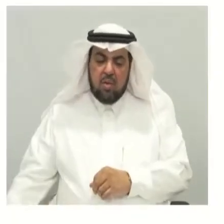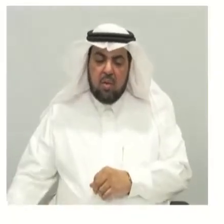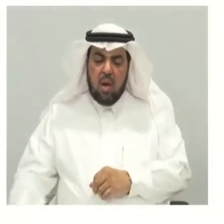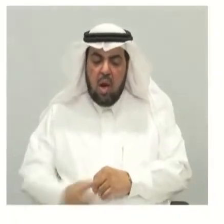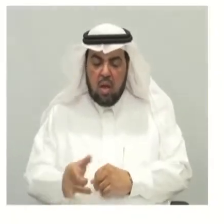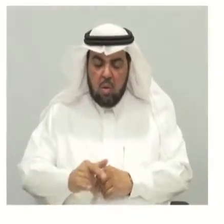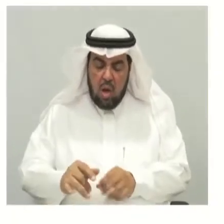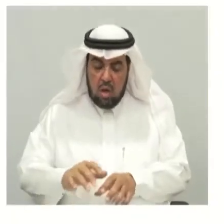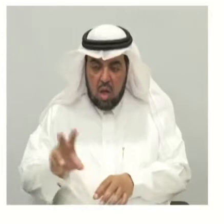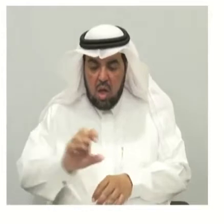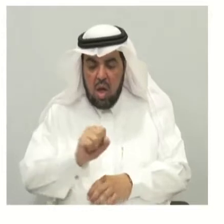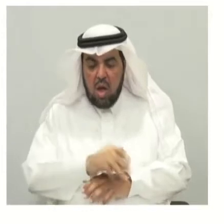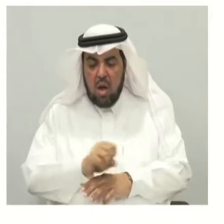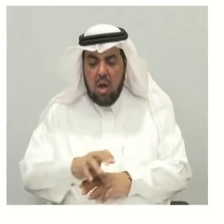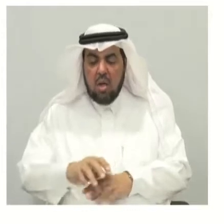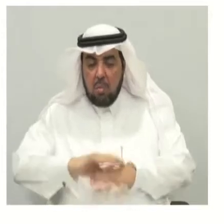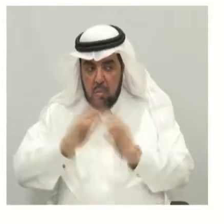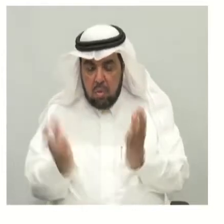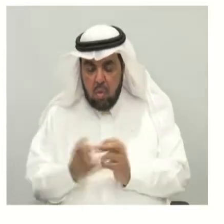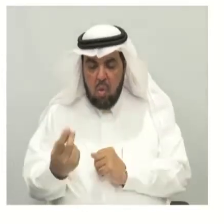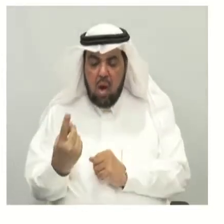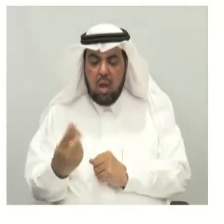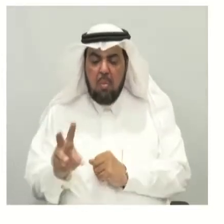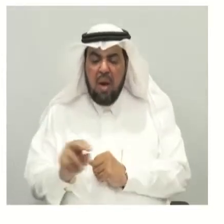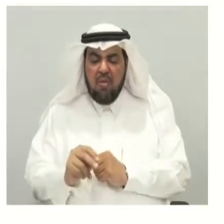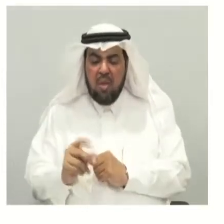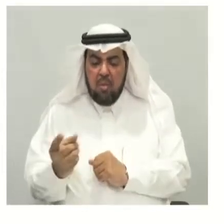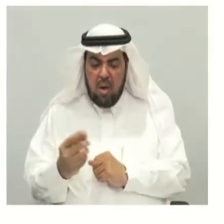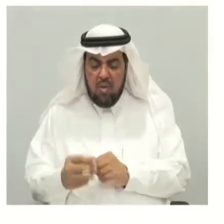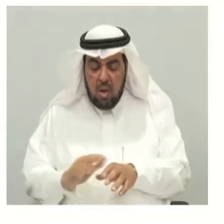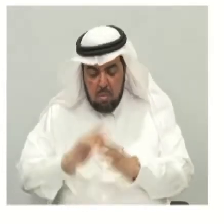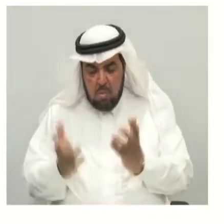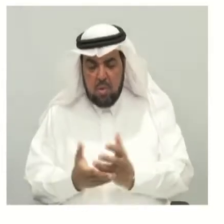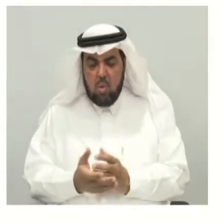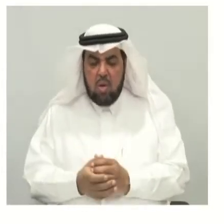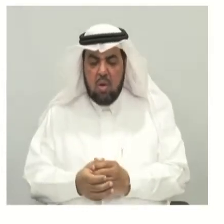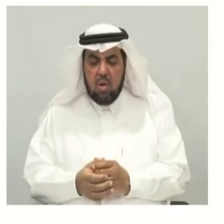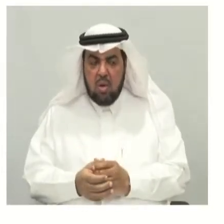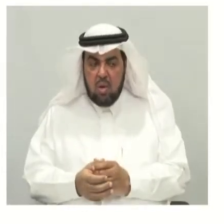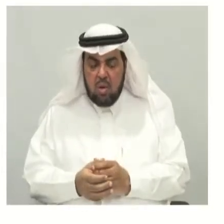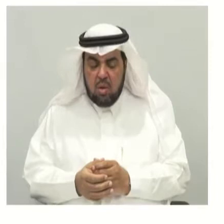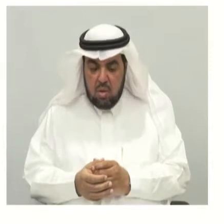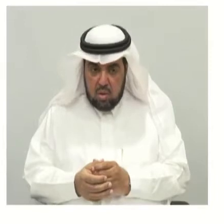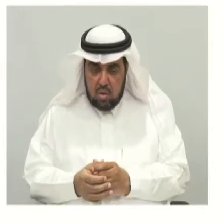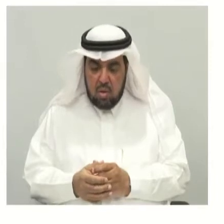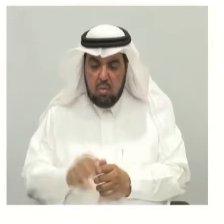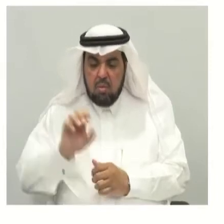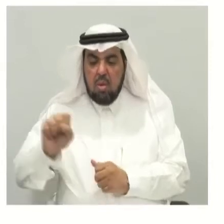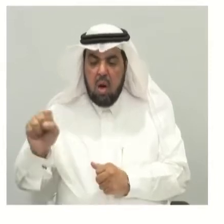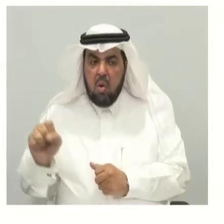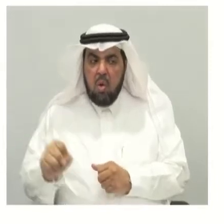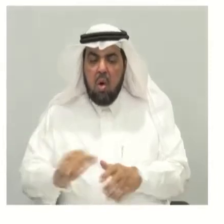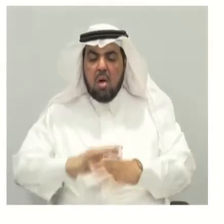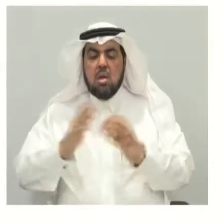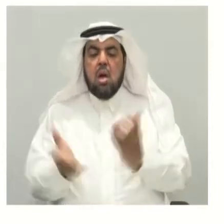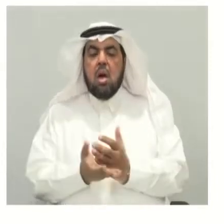تتواجد عناصر المجموعة الواحدة بنفس المجموعة، هذا اللي لاحظناه، عناصر المجموعة الواحدة التي اللي من خواص المجاميع